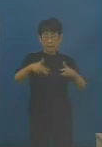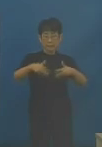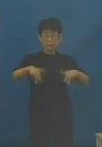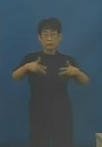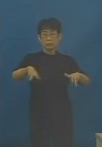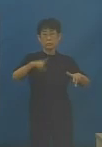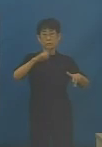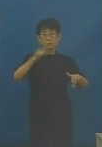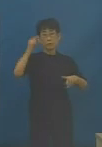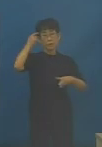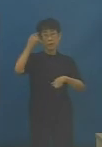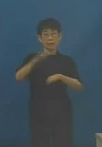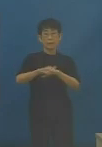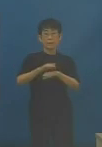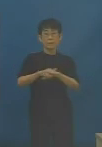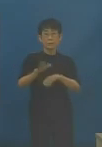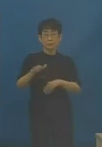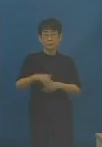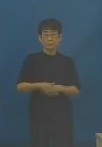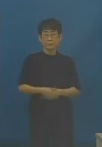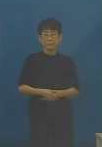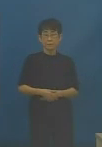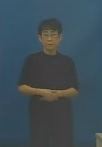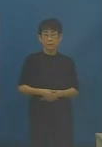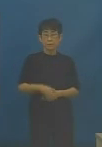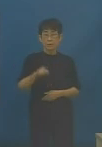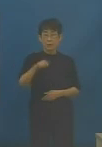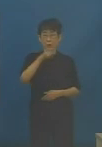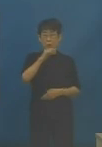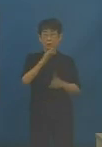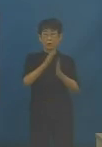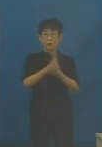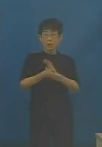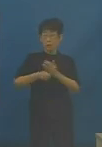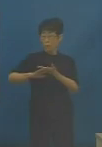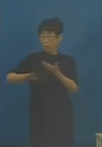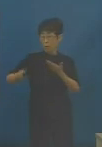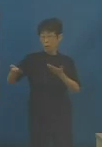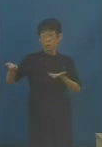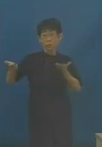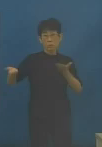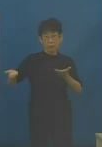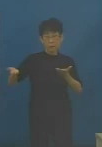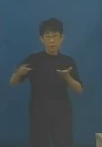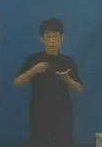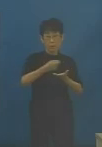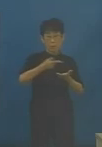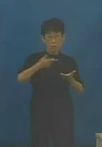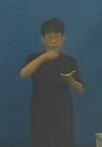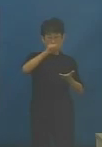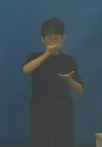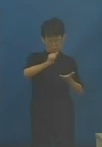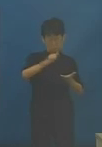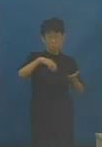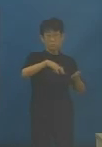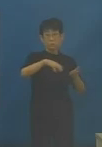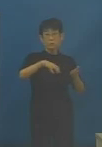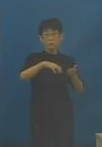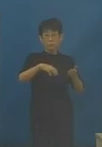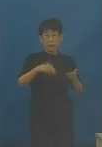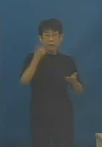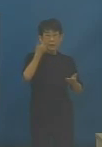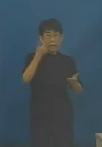えております。本件の大きな違いはですね、誰一人取り残さないというところを重点に置いてます